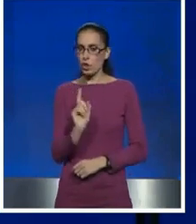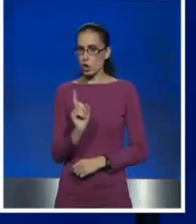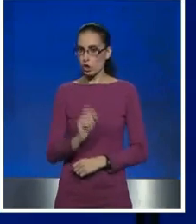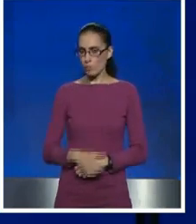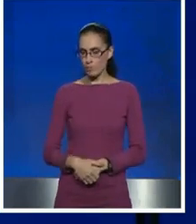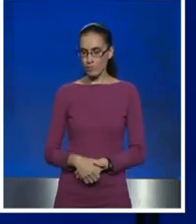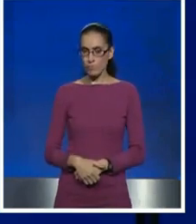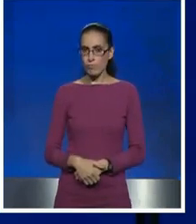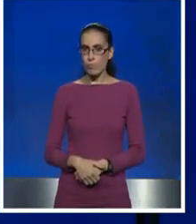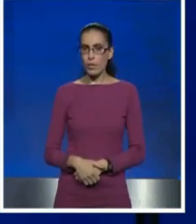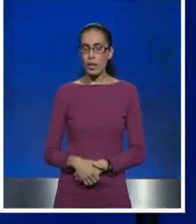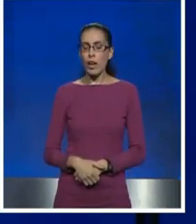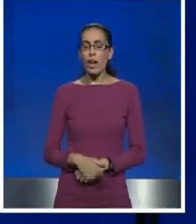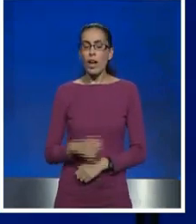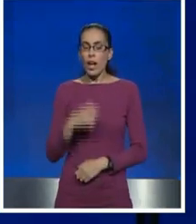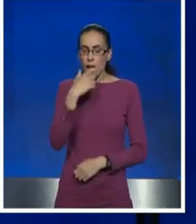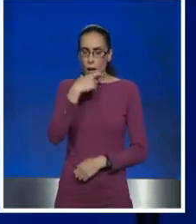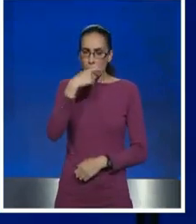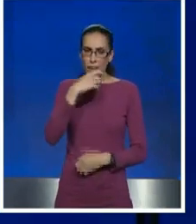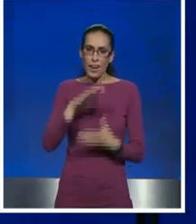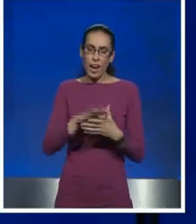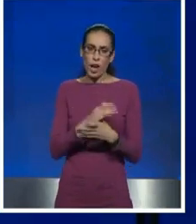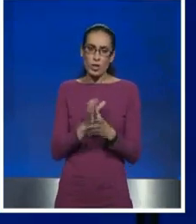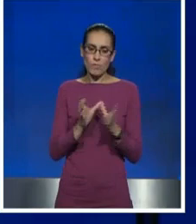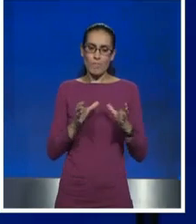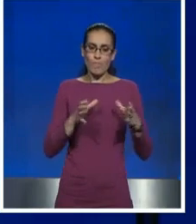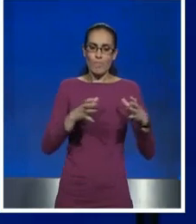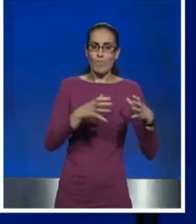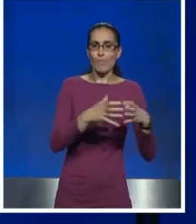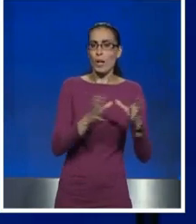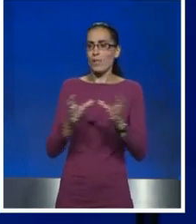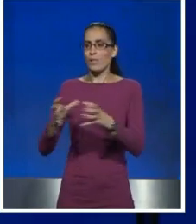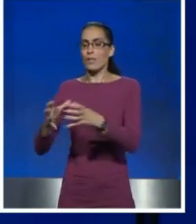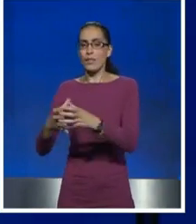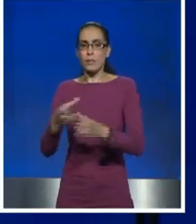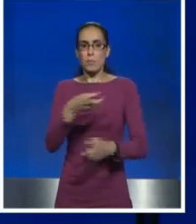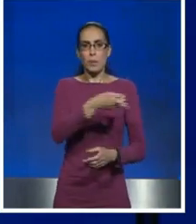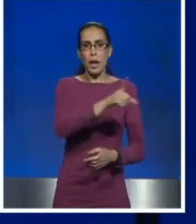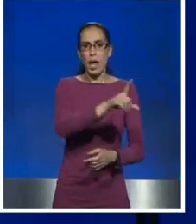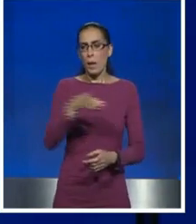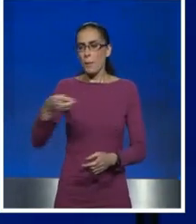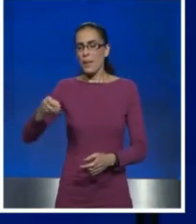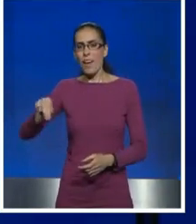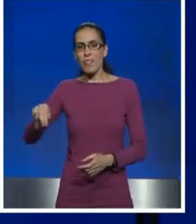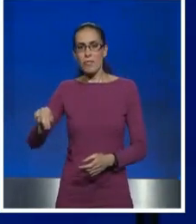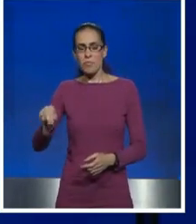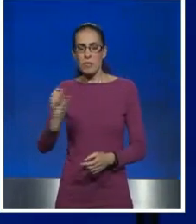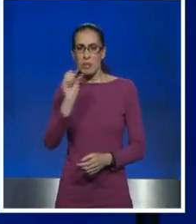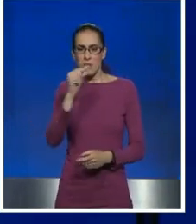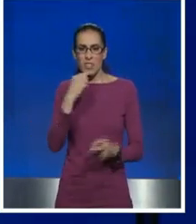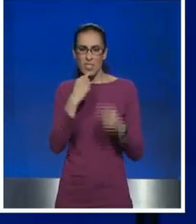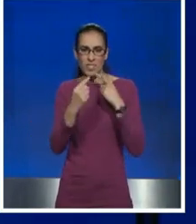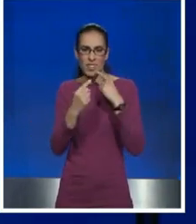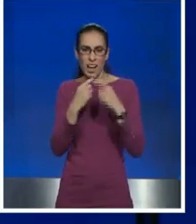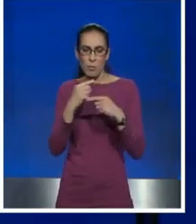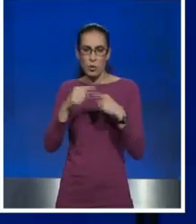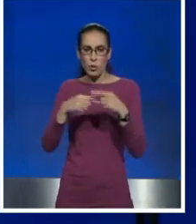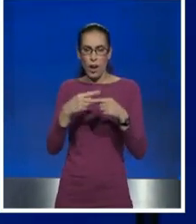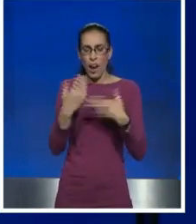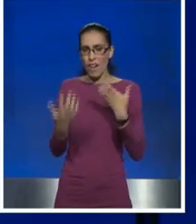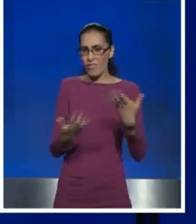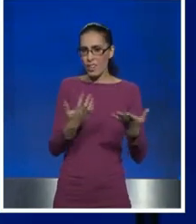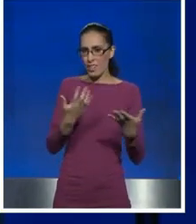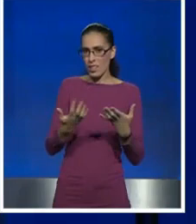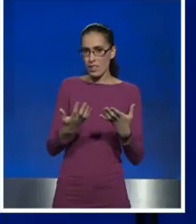Disappuntat illi il-partiti partiġani rari ddiskutew affarijiet Ewropej fid-dibattiti.